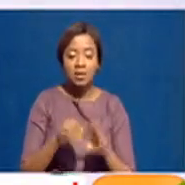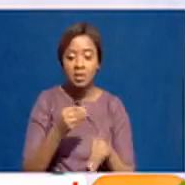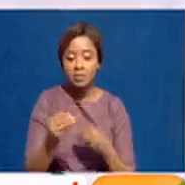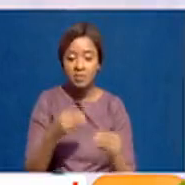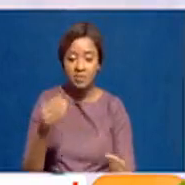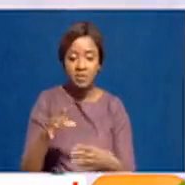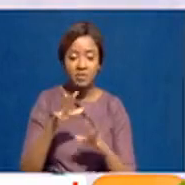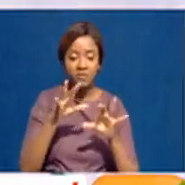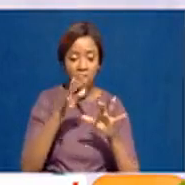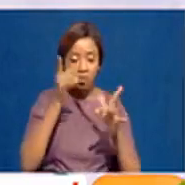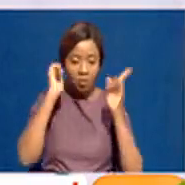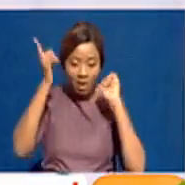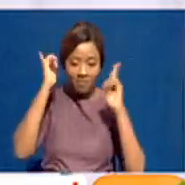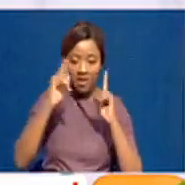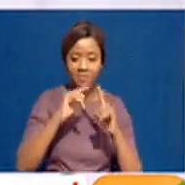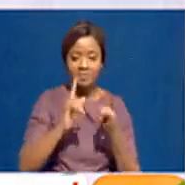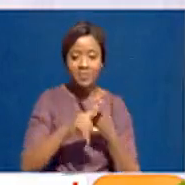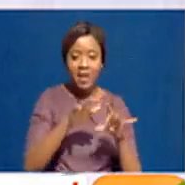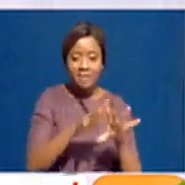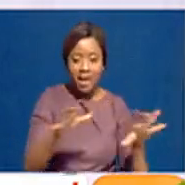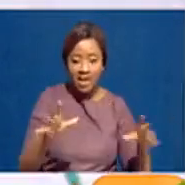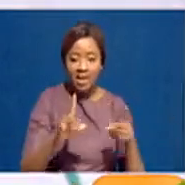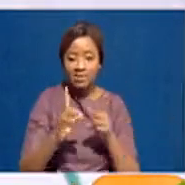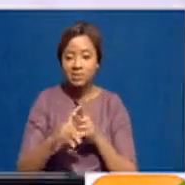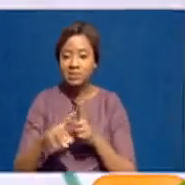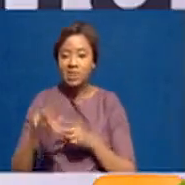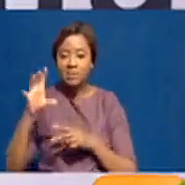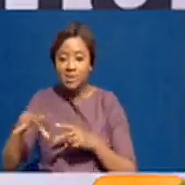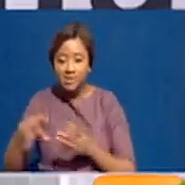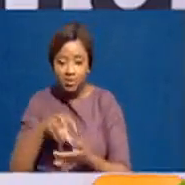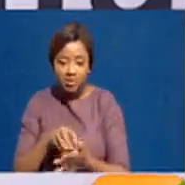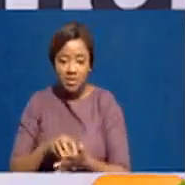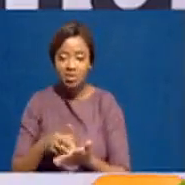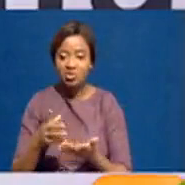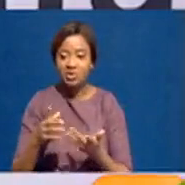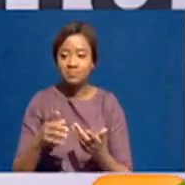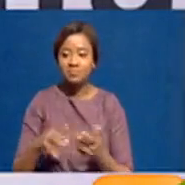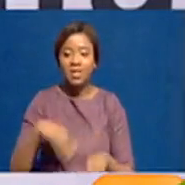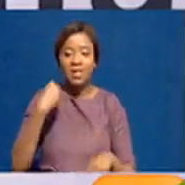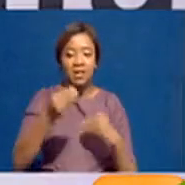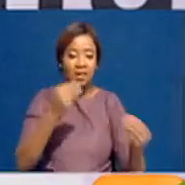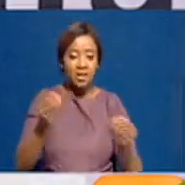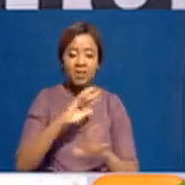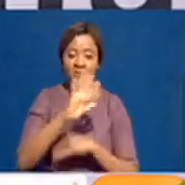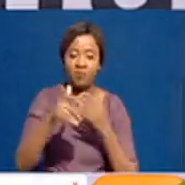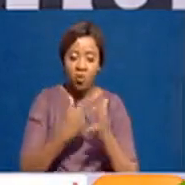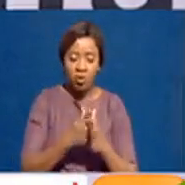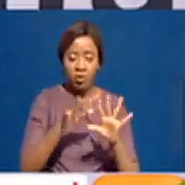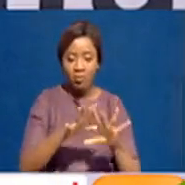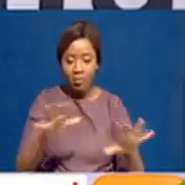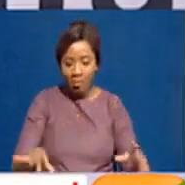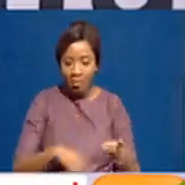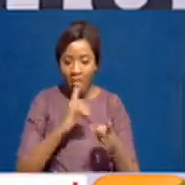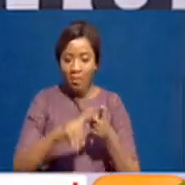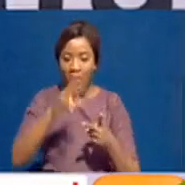mastage 1025 katika Jamhuri ya Kenya. Tutapeleka internet kwa masoko, tutapeleka internet